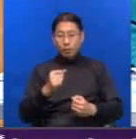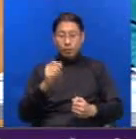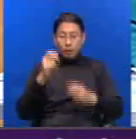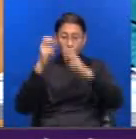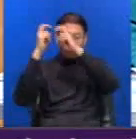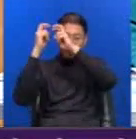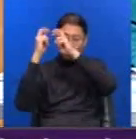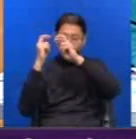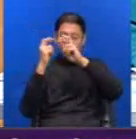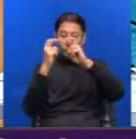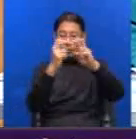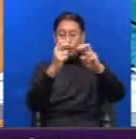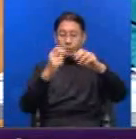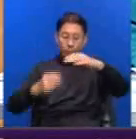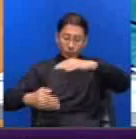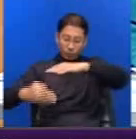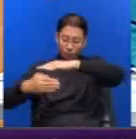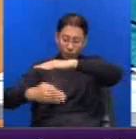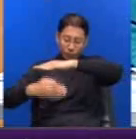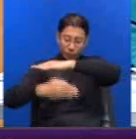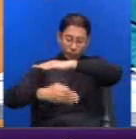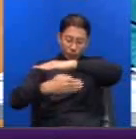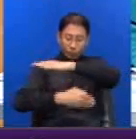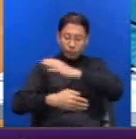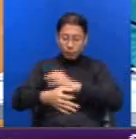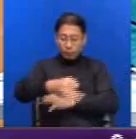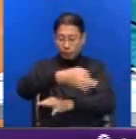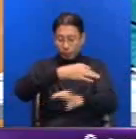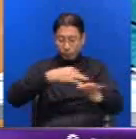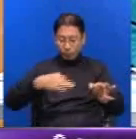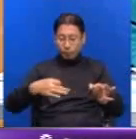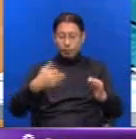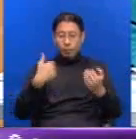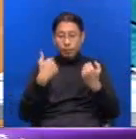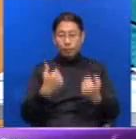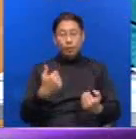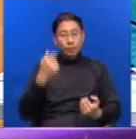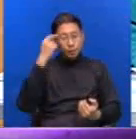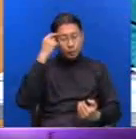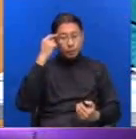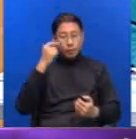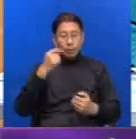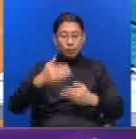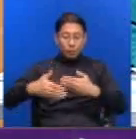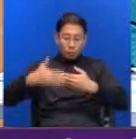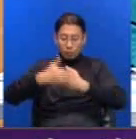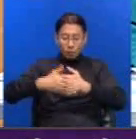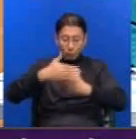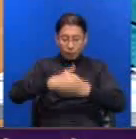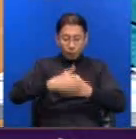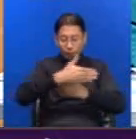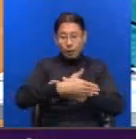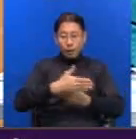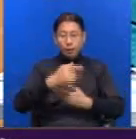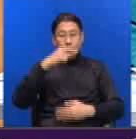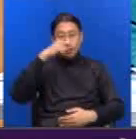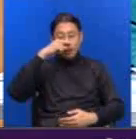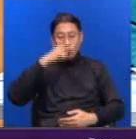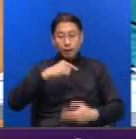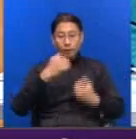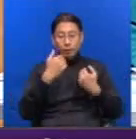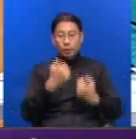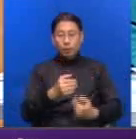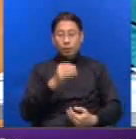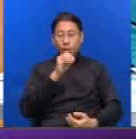ฟ้าไม่ว่าจะเป็น BTSหรือว่า MRTแทนนะคะแต่ว่าตอนนี้ค่ะผู้ว่าการการรถไฟขนส่งมวลชนแห่งประเทศไทยเองค่ะ